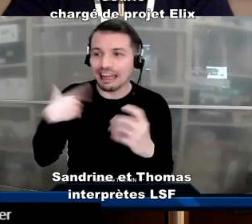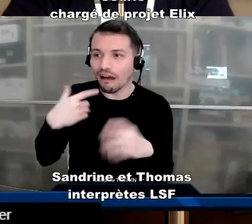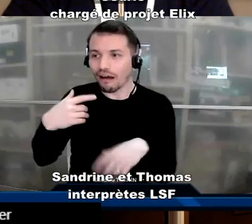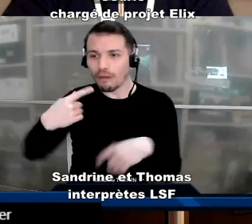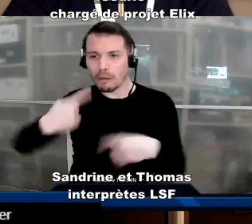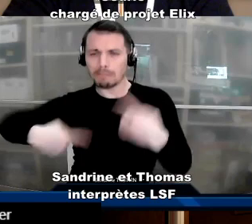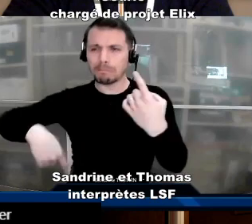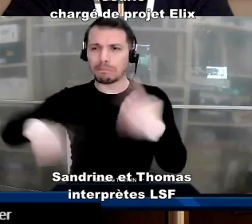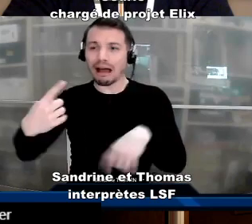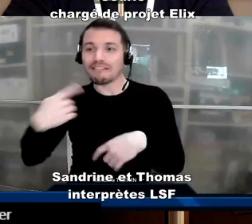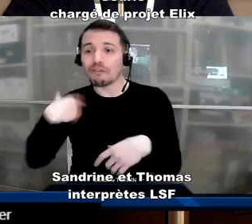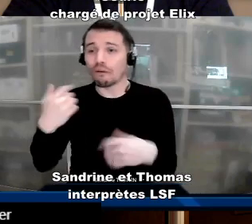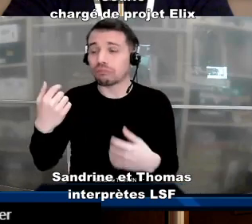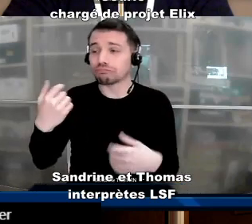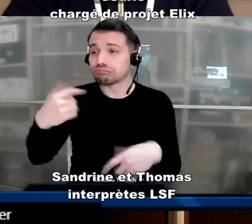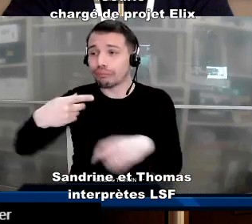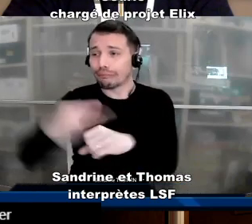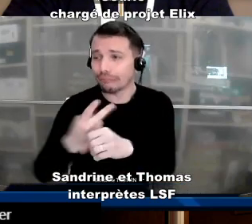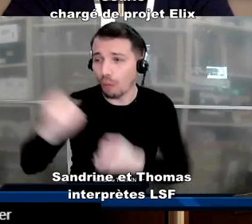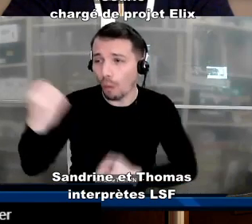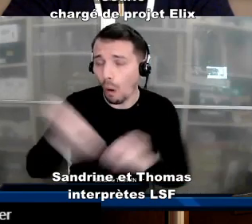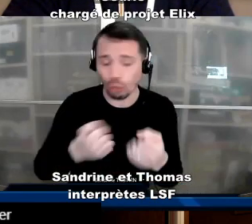mécanicien auto, de boulanger, de plombier,